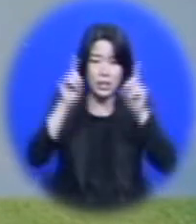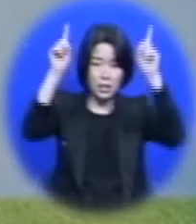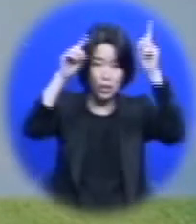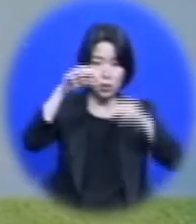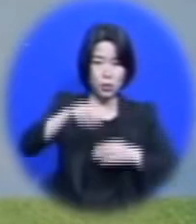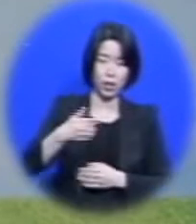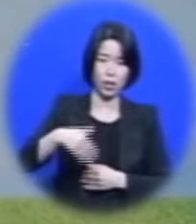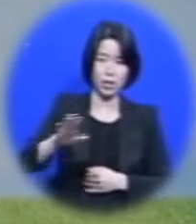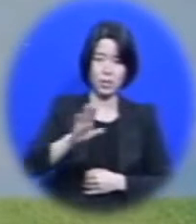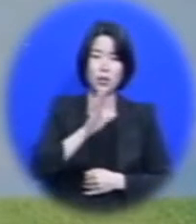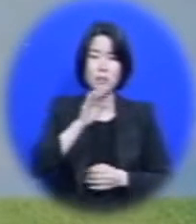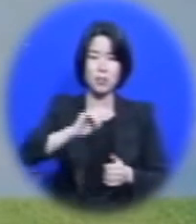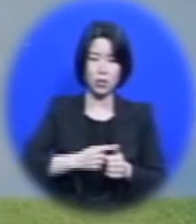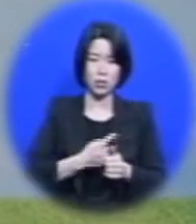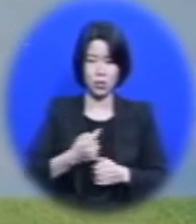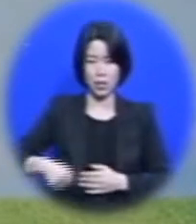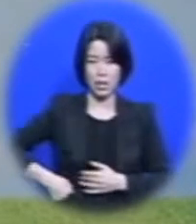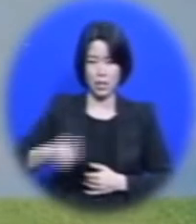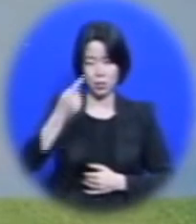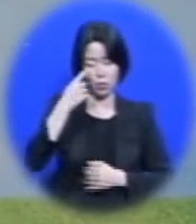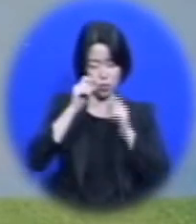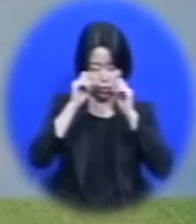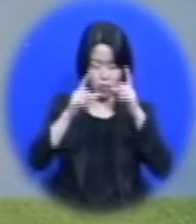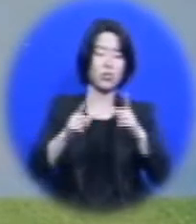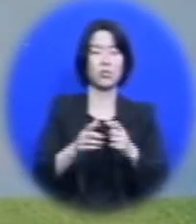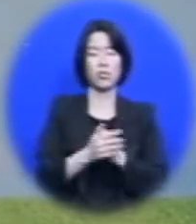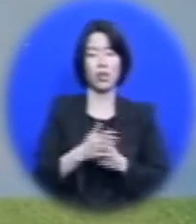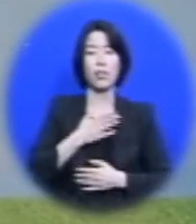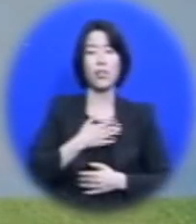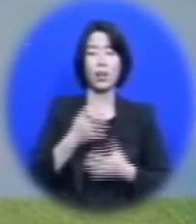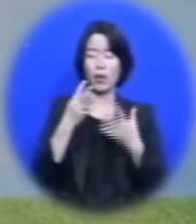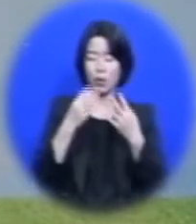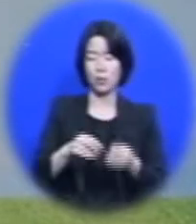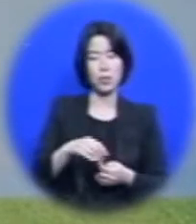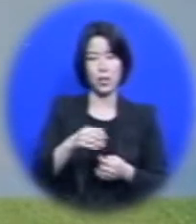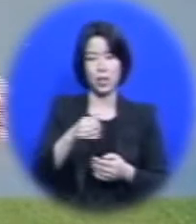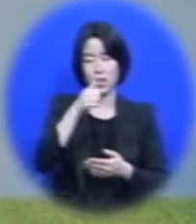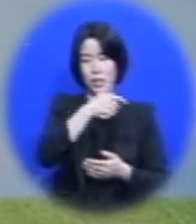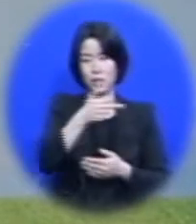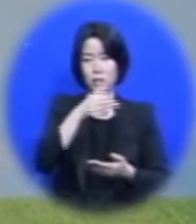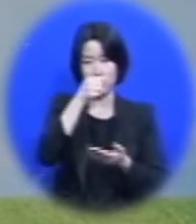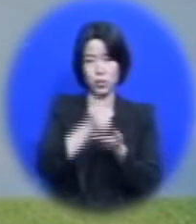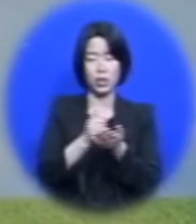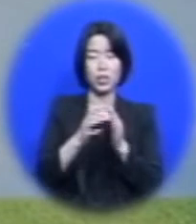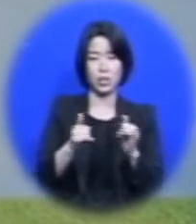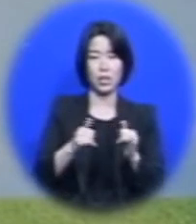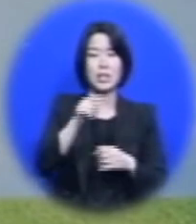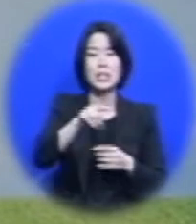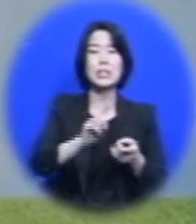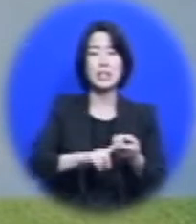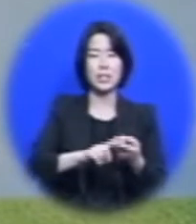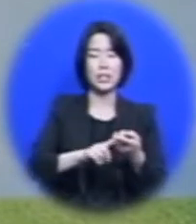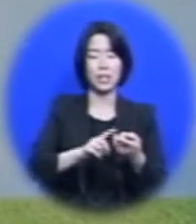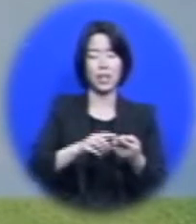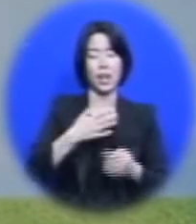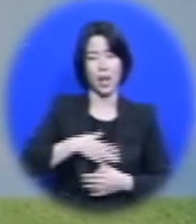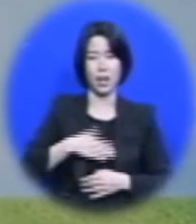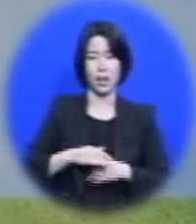가서 비로소 양심의 눈이 뜨였습니다. 내가 얼마나 죄인인가를 그제서야 알았습니다.